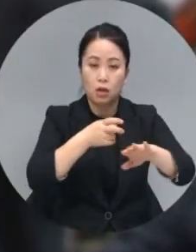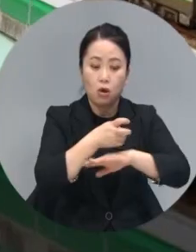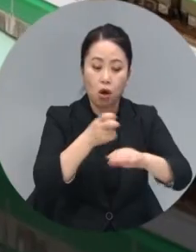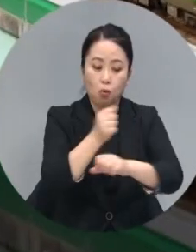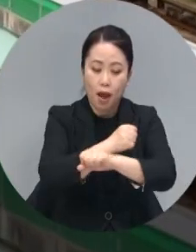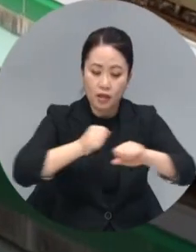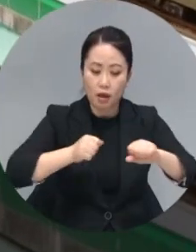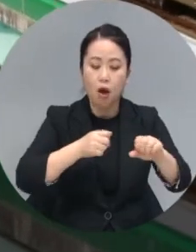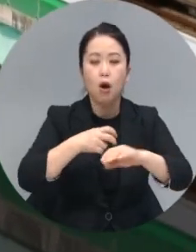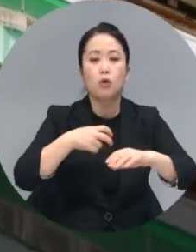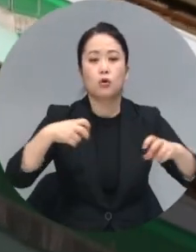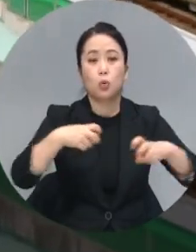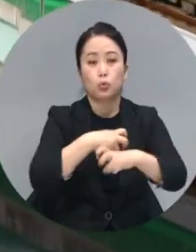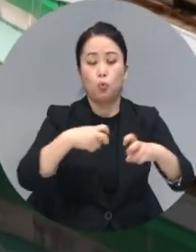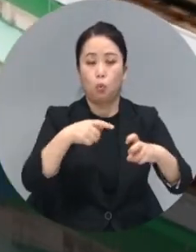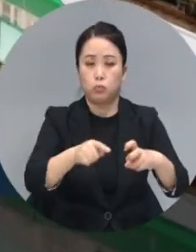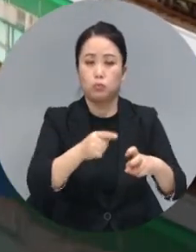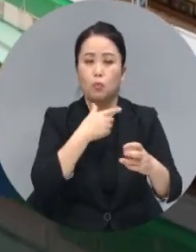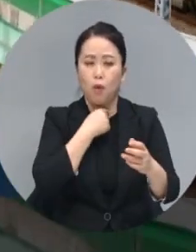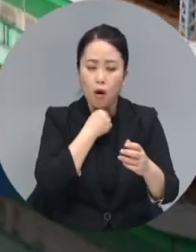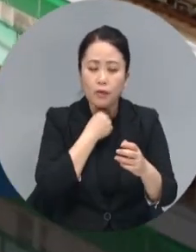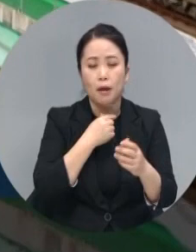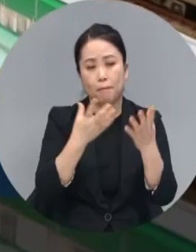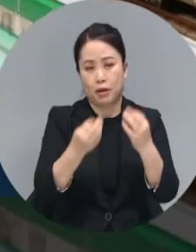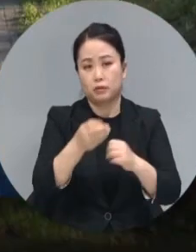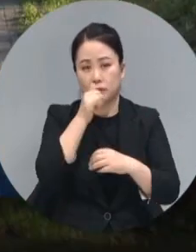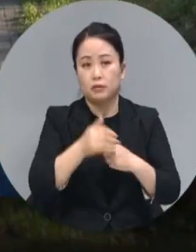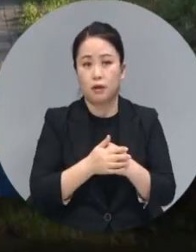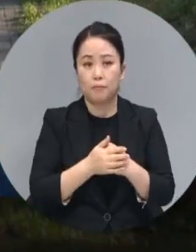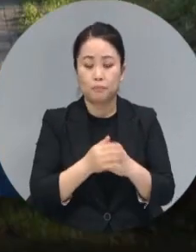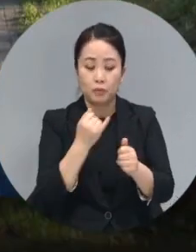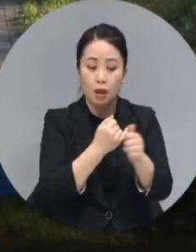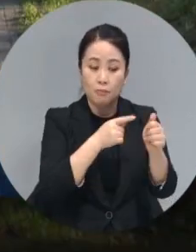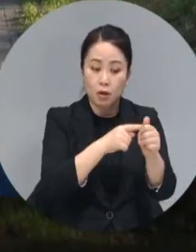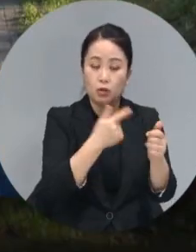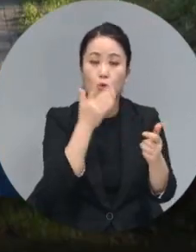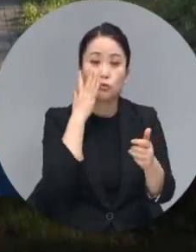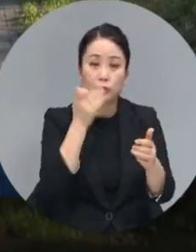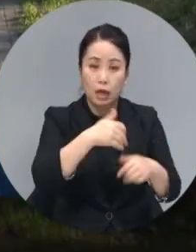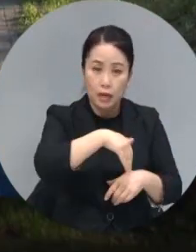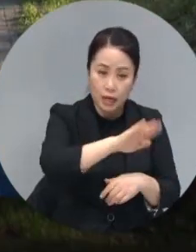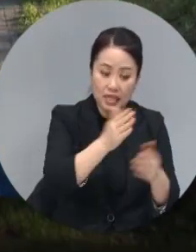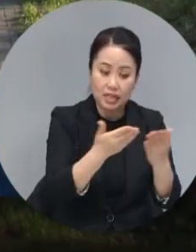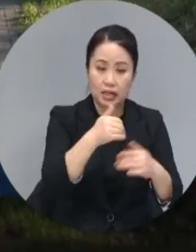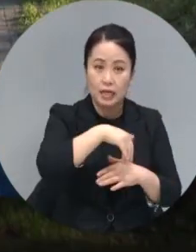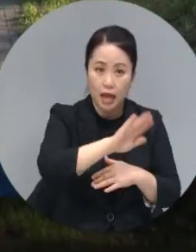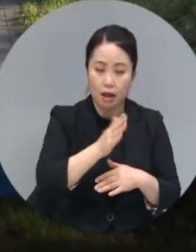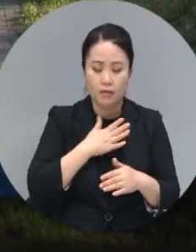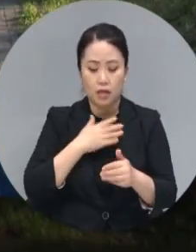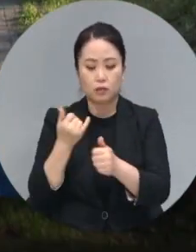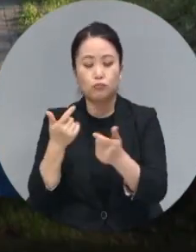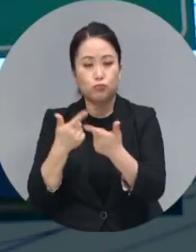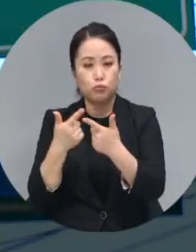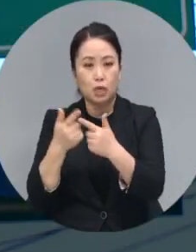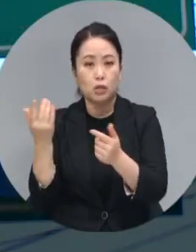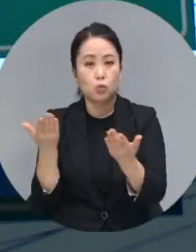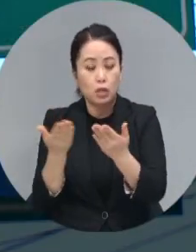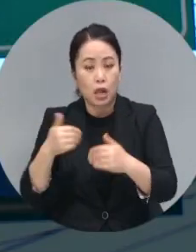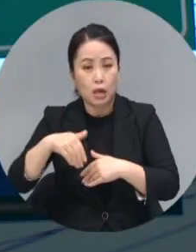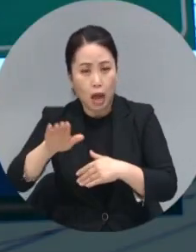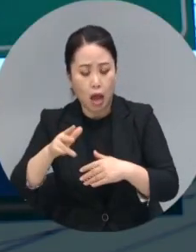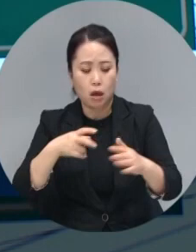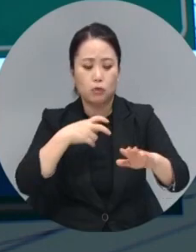합니다. 남편은 울산으로 출근하고 저는 부산으로 출근하는데 교통이 좀 많이 불편하거든요. 그 부분이